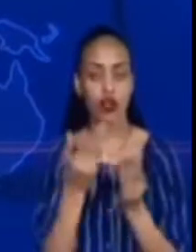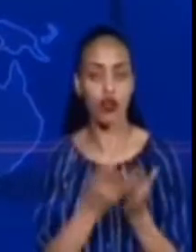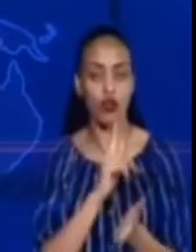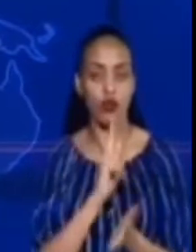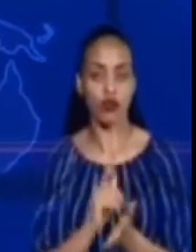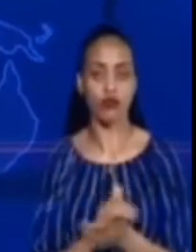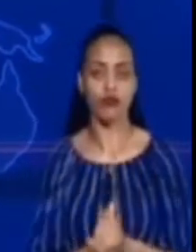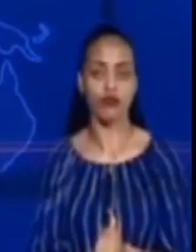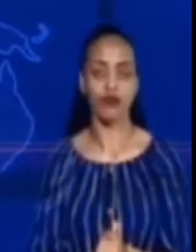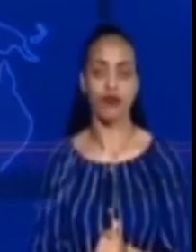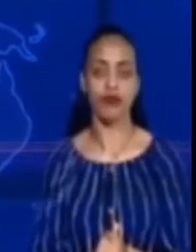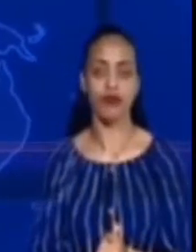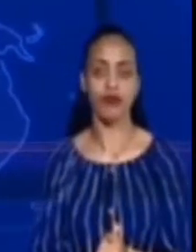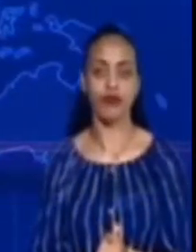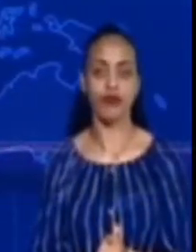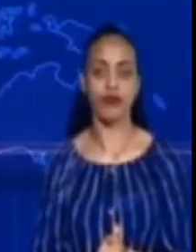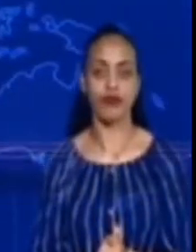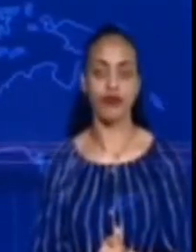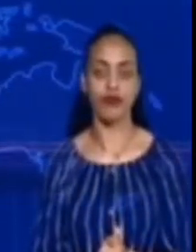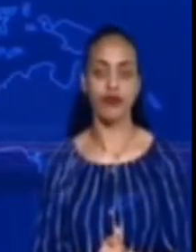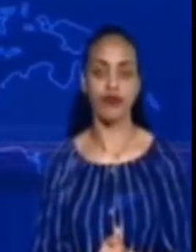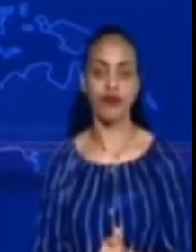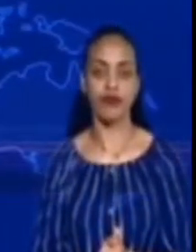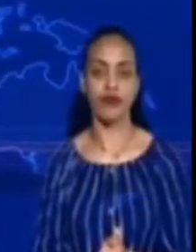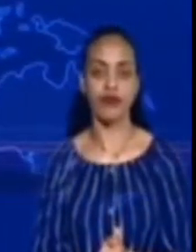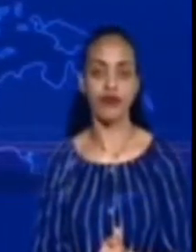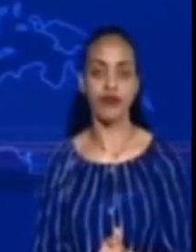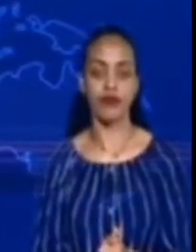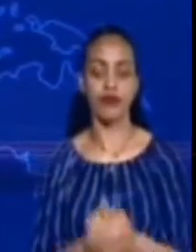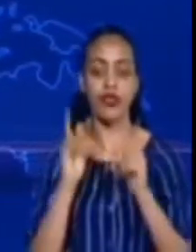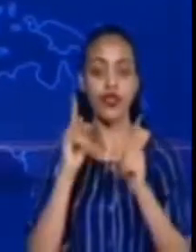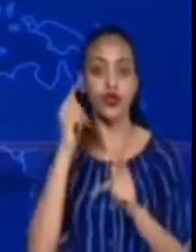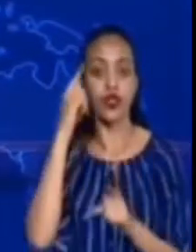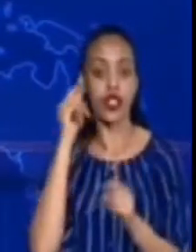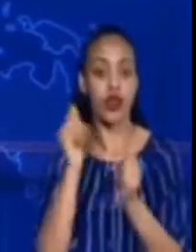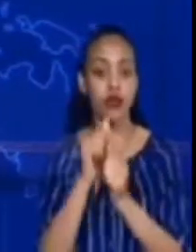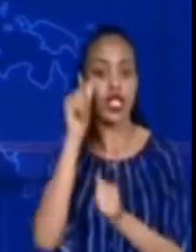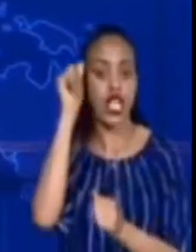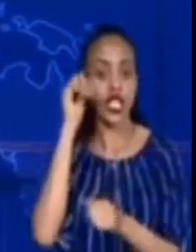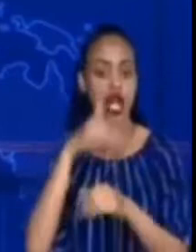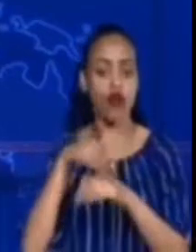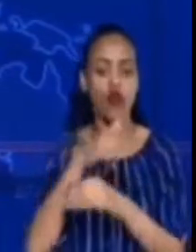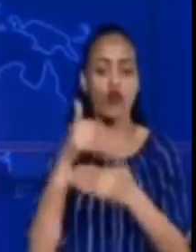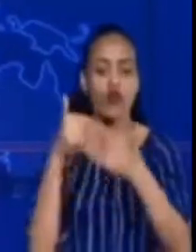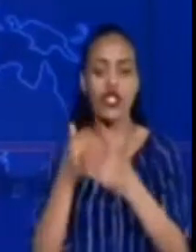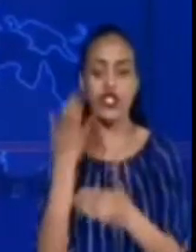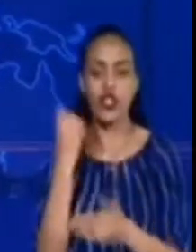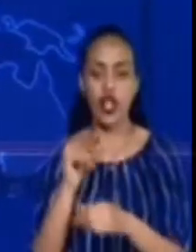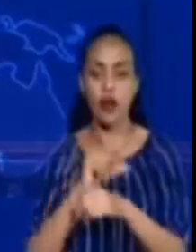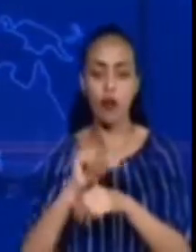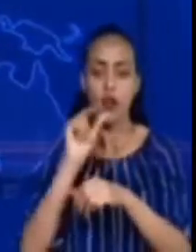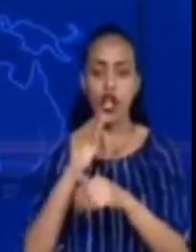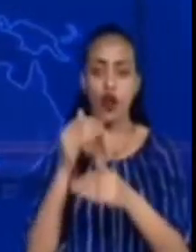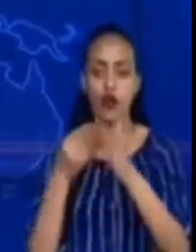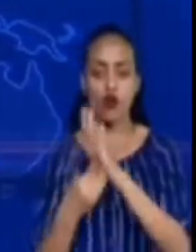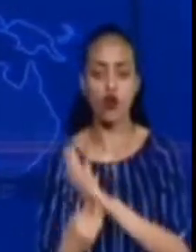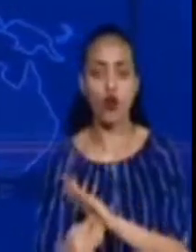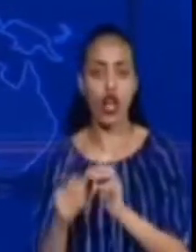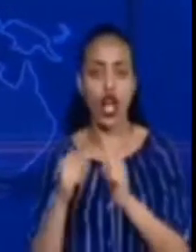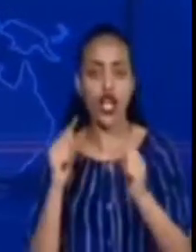ወራነ ጣሊያንስ በከሎ ለጥረት ሐለ እንደብን የመንጫስ ወይ ተማሩት ዲቪአንስ ሁመን ማሩ